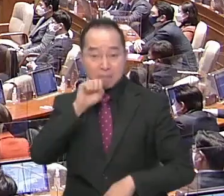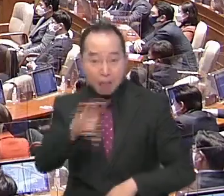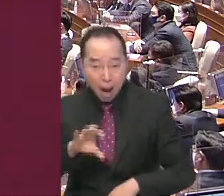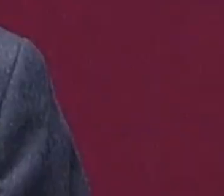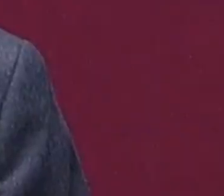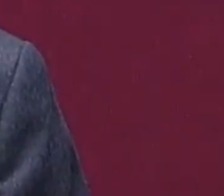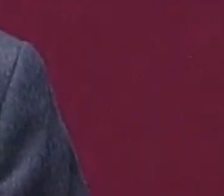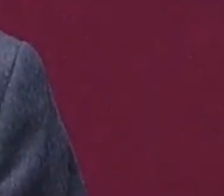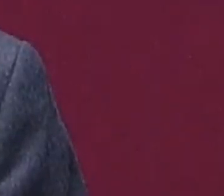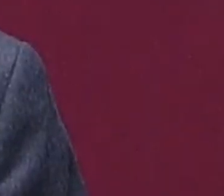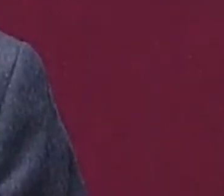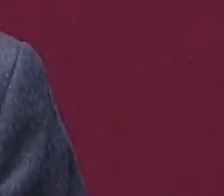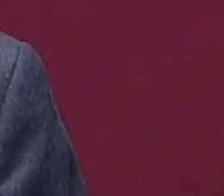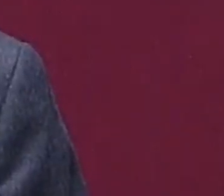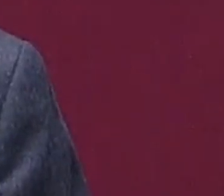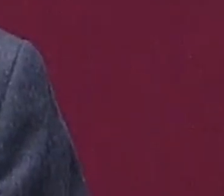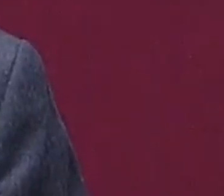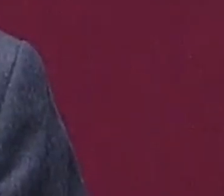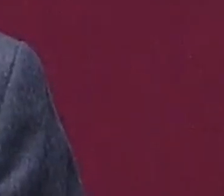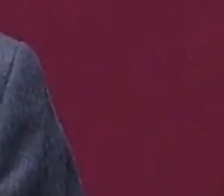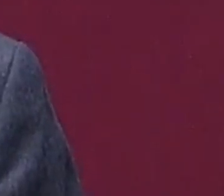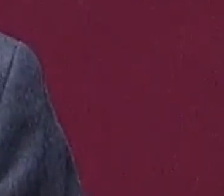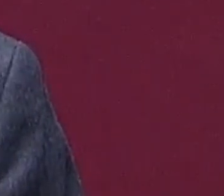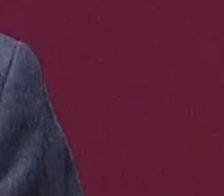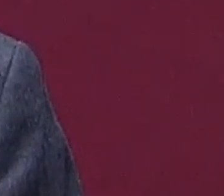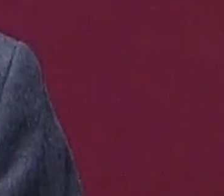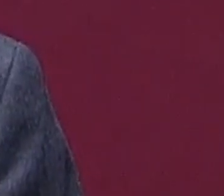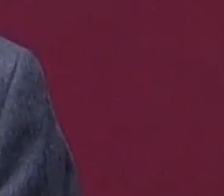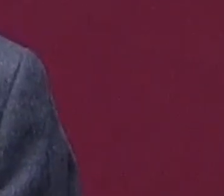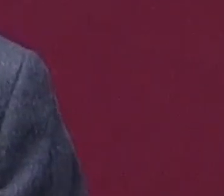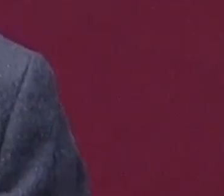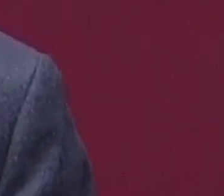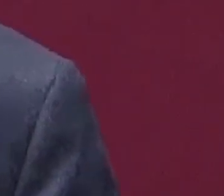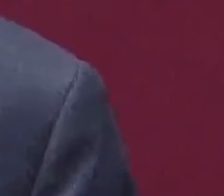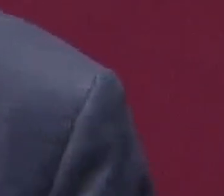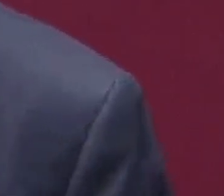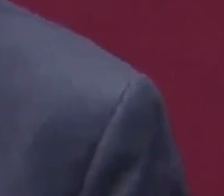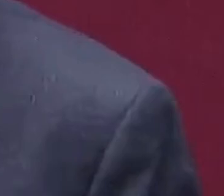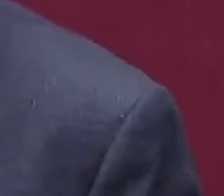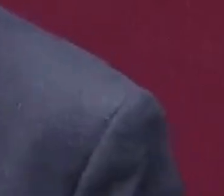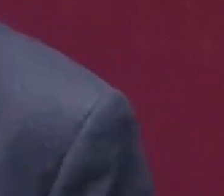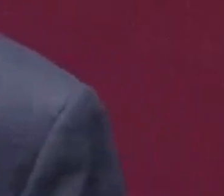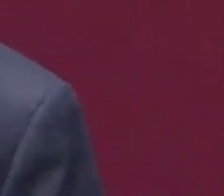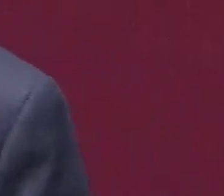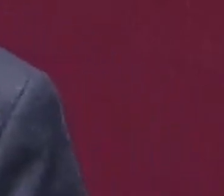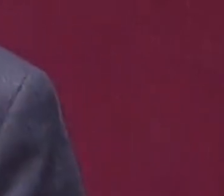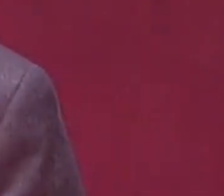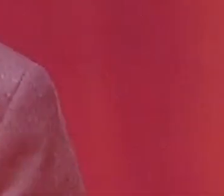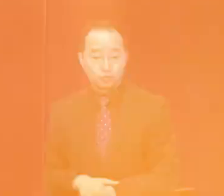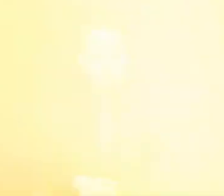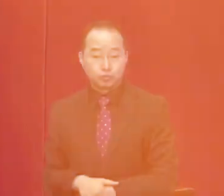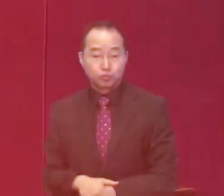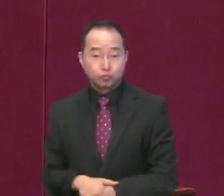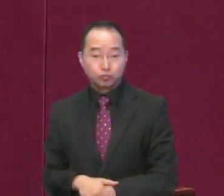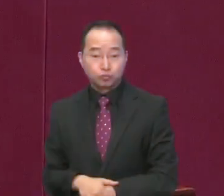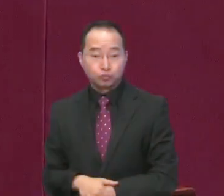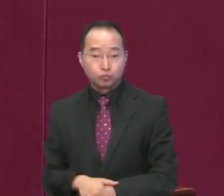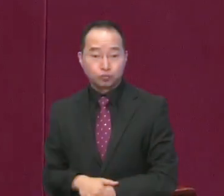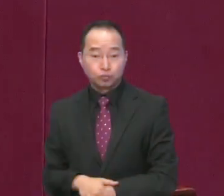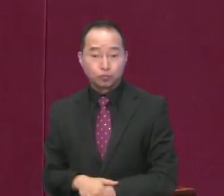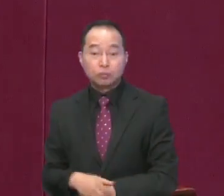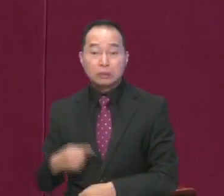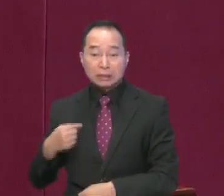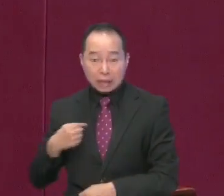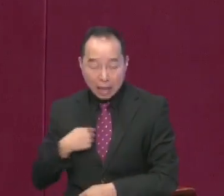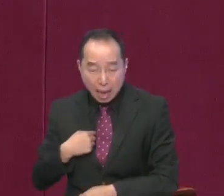것이 당연합니다. 선거만 닥치면 색깔 공세를 일삼는 절망의 수렁에서 벗어납시다. 제가